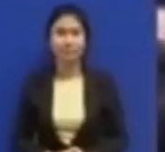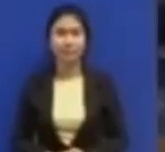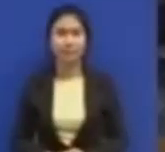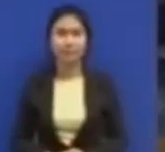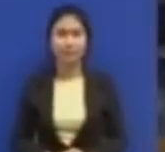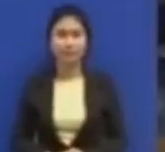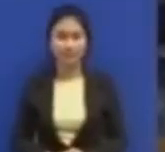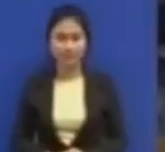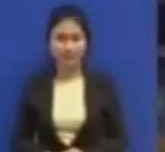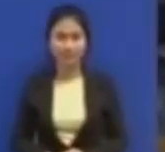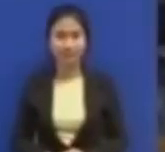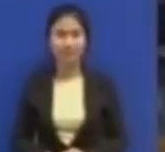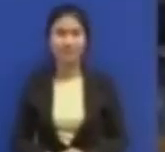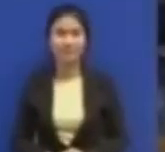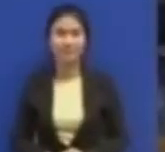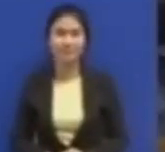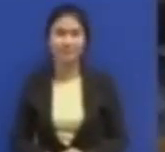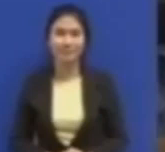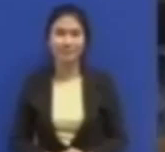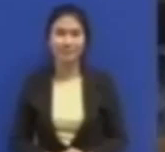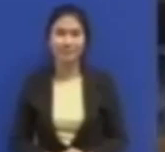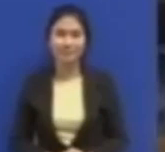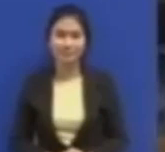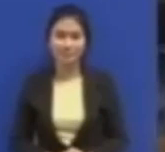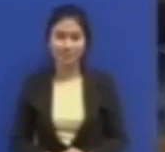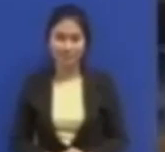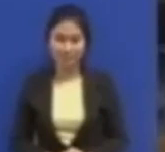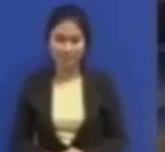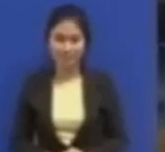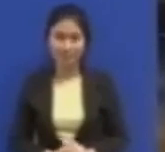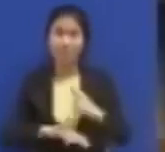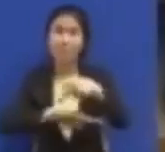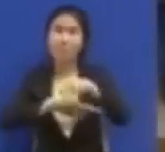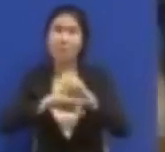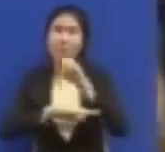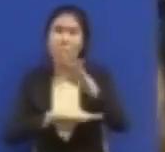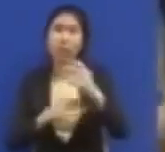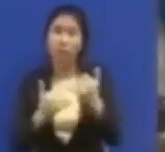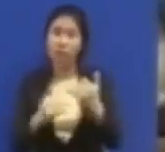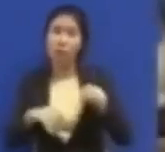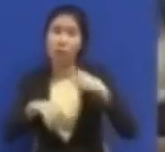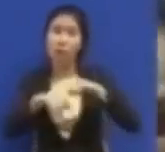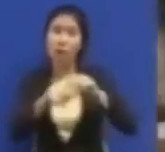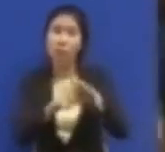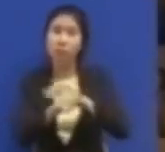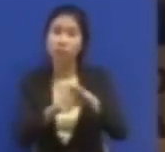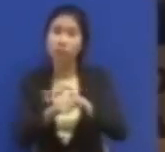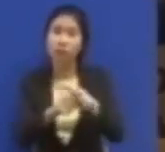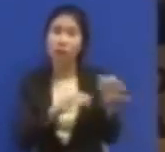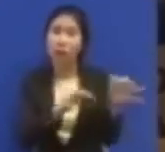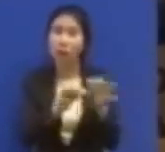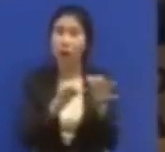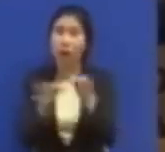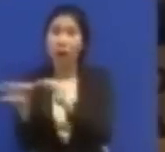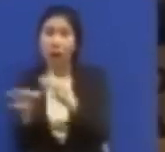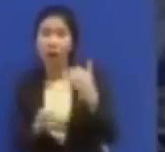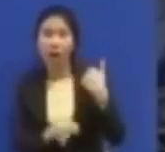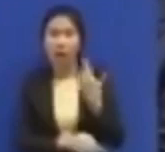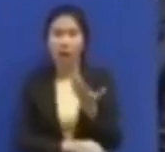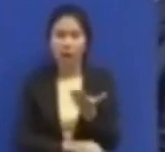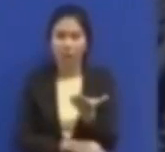ก็คงจะพอสมควรแล้วมั้ง ท่านประธานครับขออนุญาต